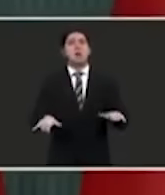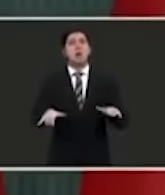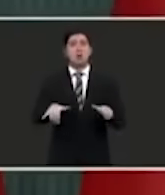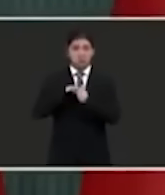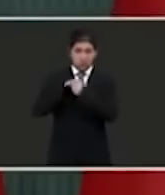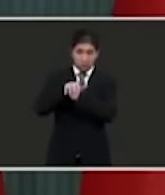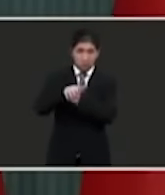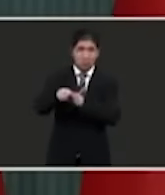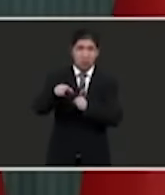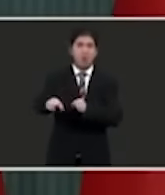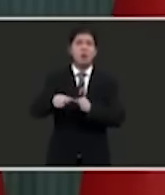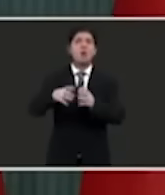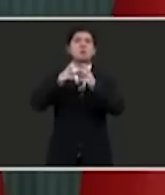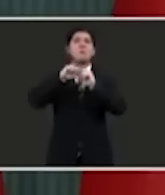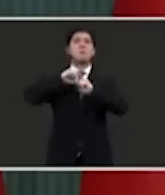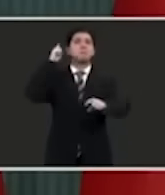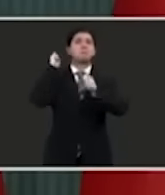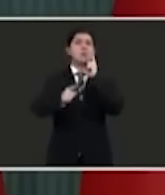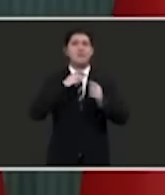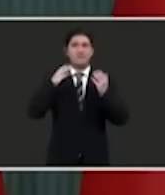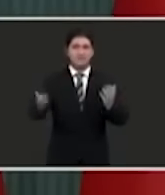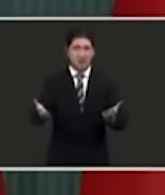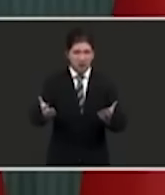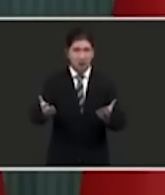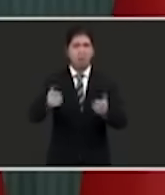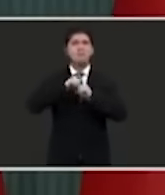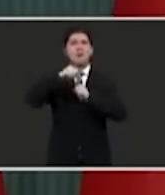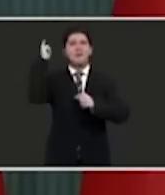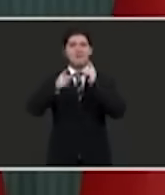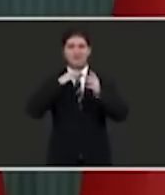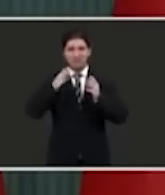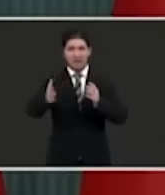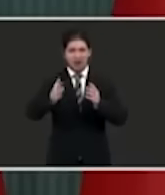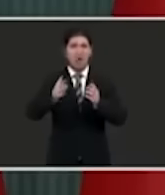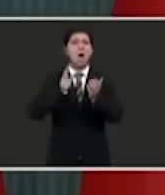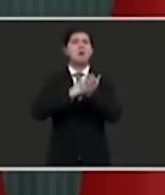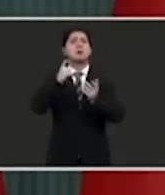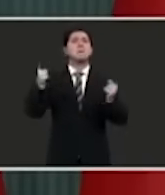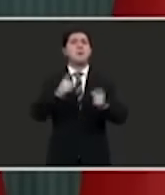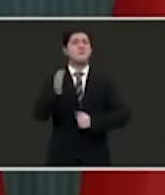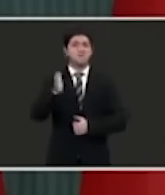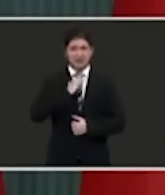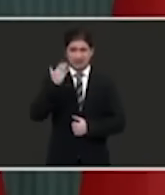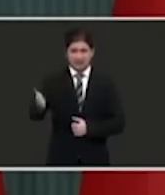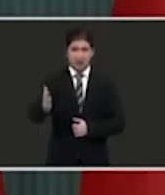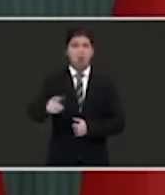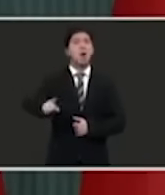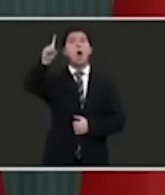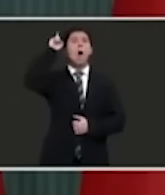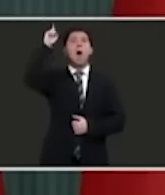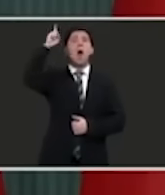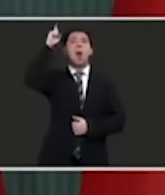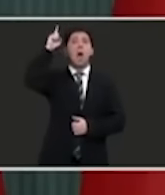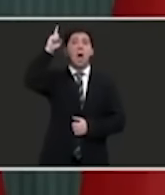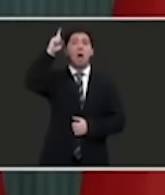zulmün topu var, güllesi var, kalası varsa hakkın da